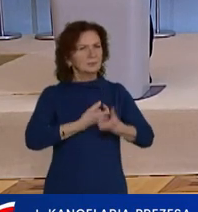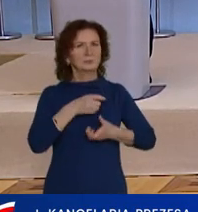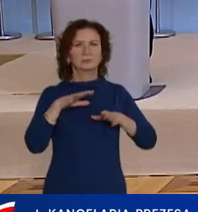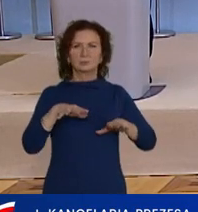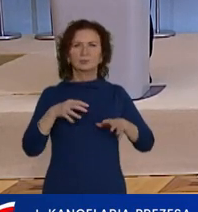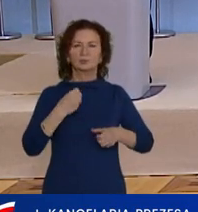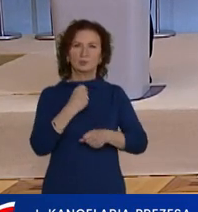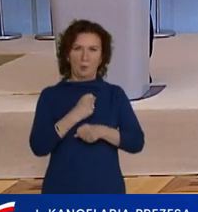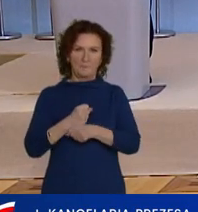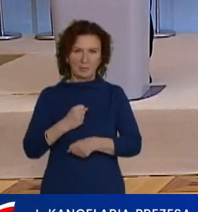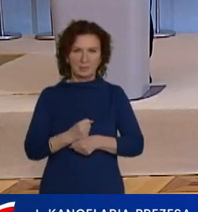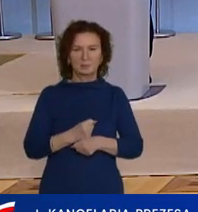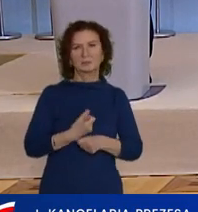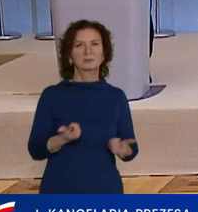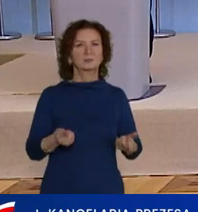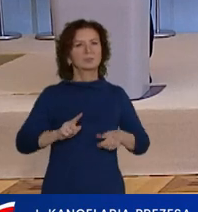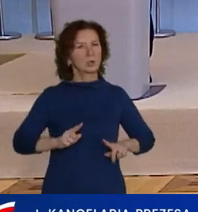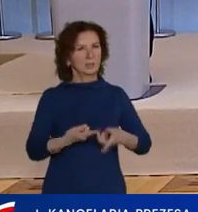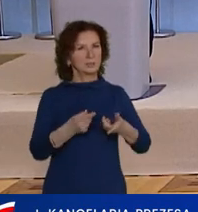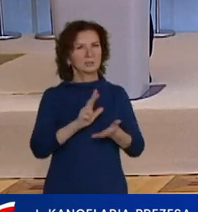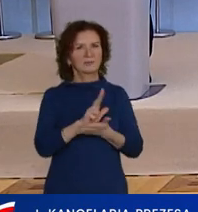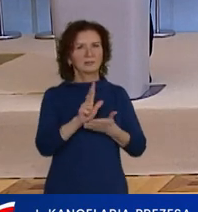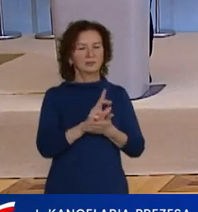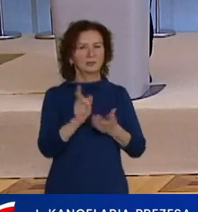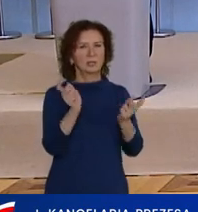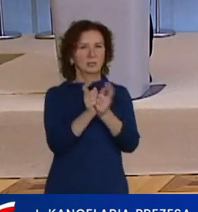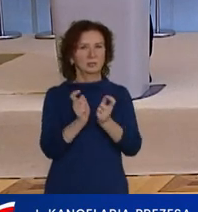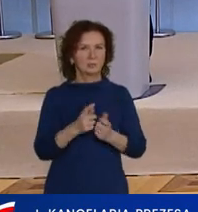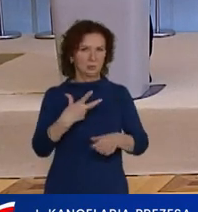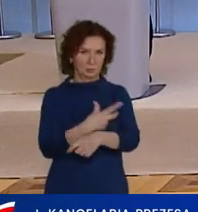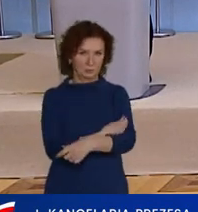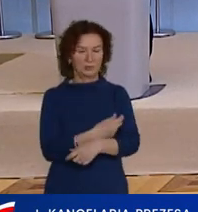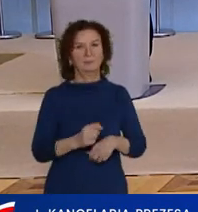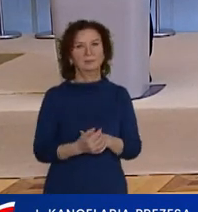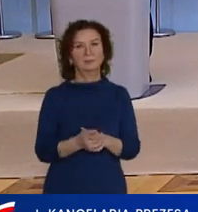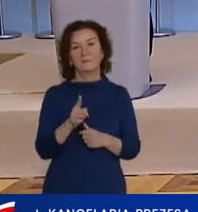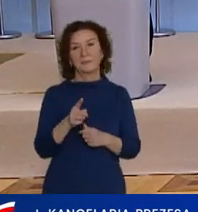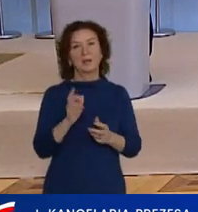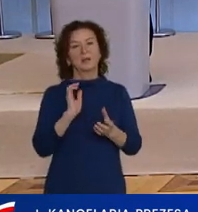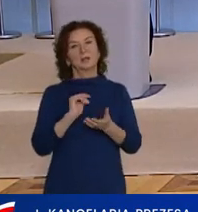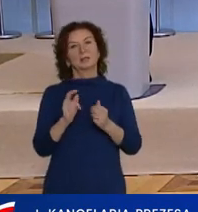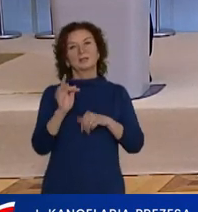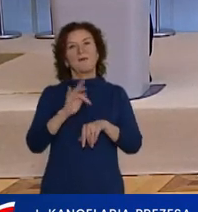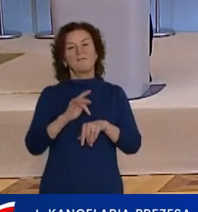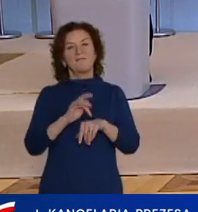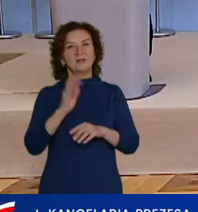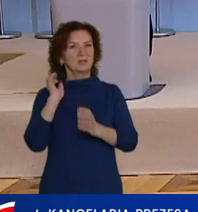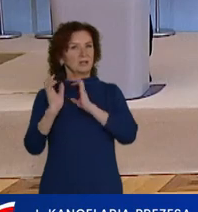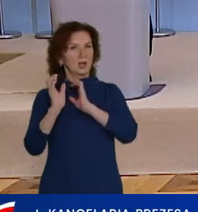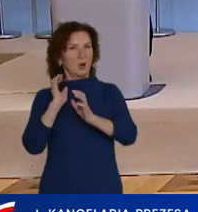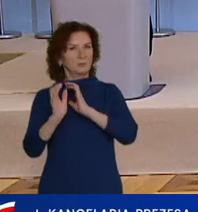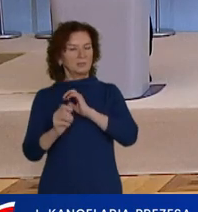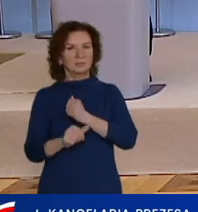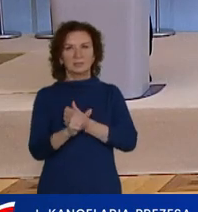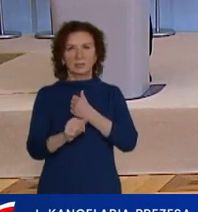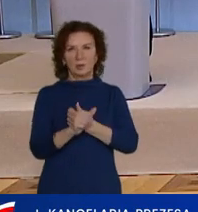zorganizować te 13 punktów szczepień i ta komunikacja pewnie też jest, wynikiem tej komunikacji jest taka dosyć nerwowa reakcja